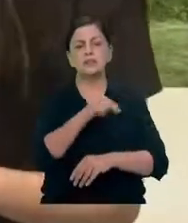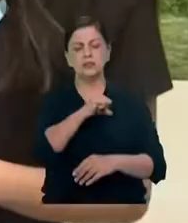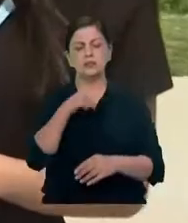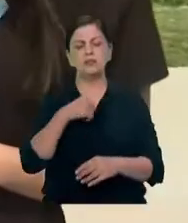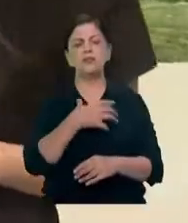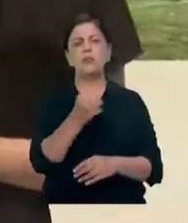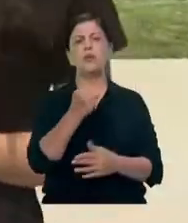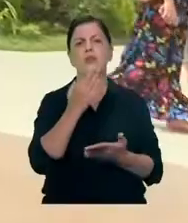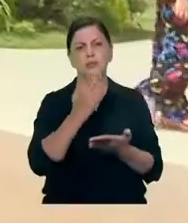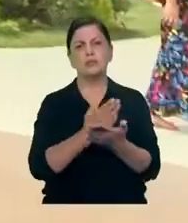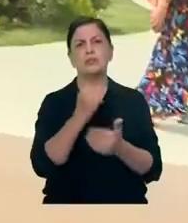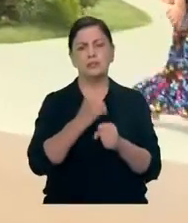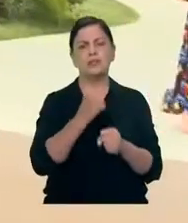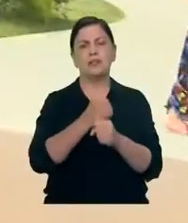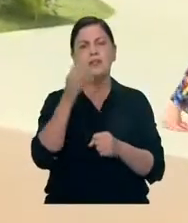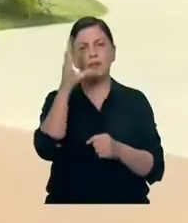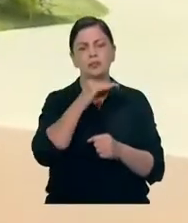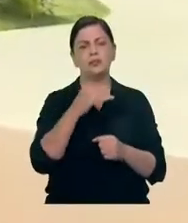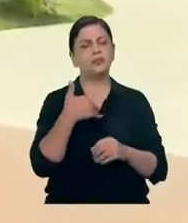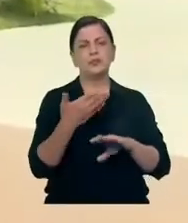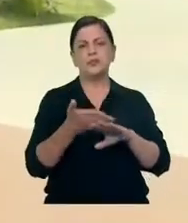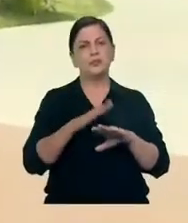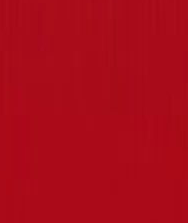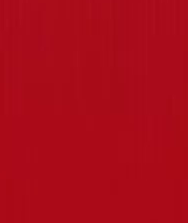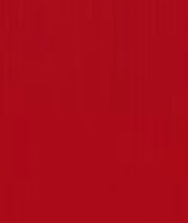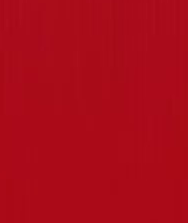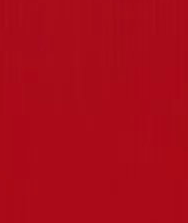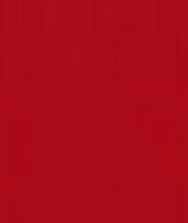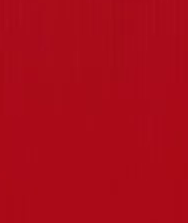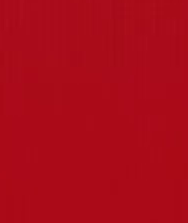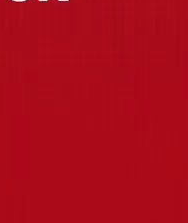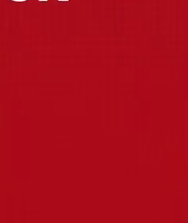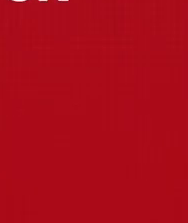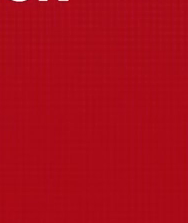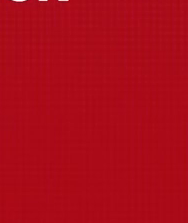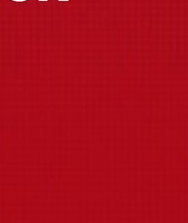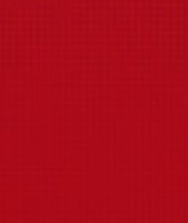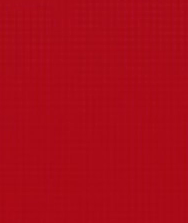gəlmək ona heç də çətin deyildir. Mən çətinlik görmürəm bu peşəmizdə.